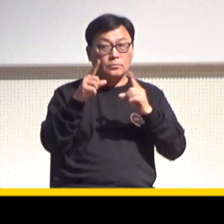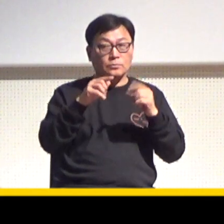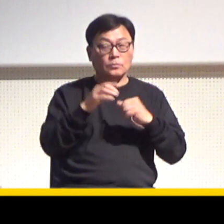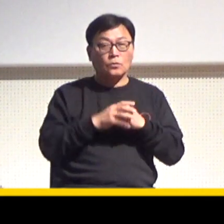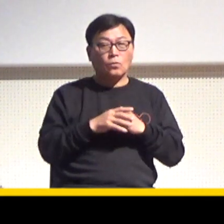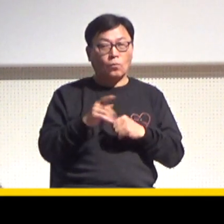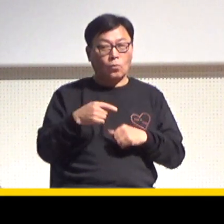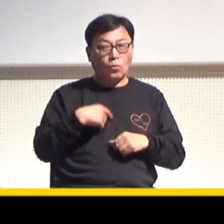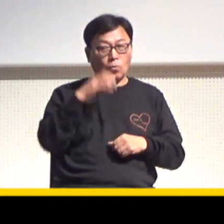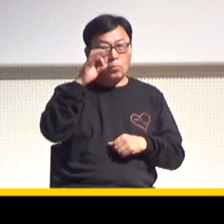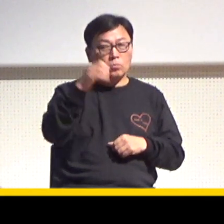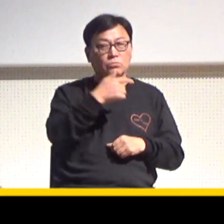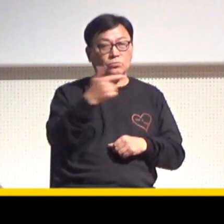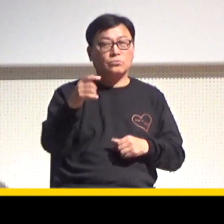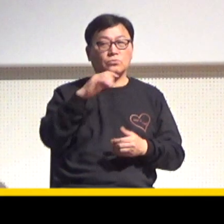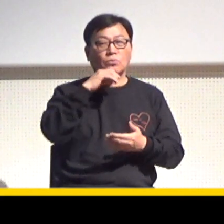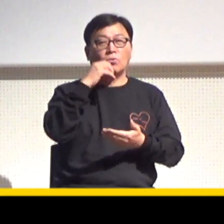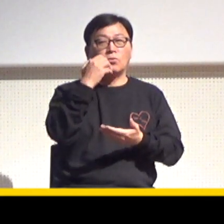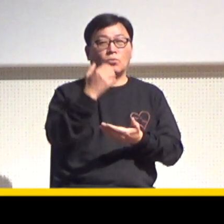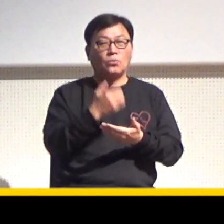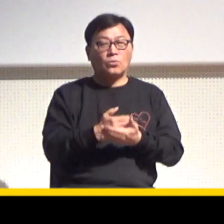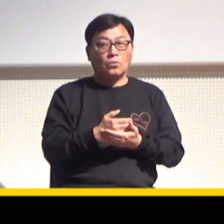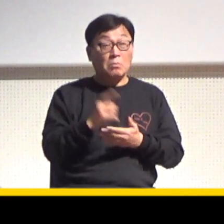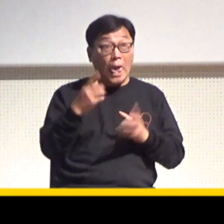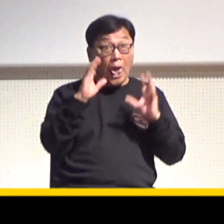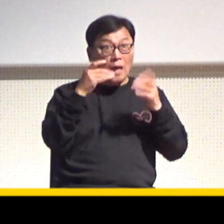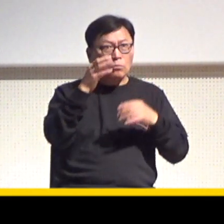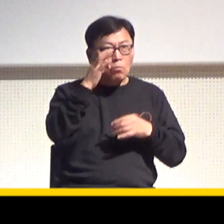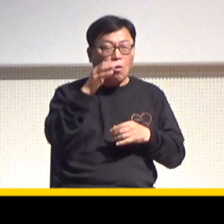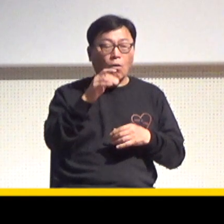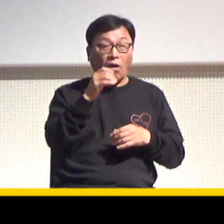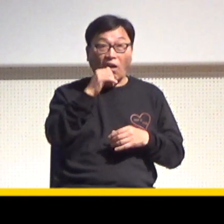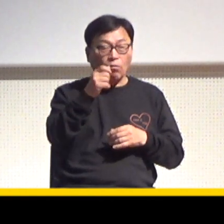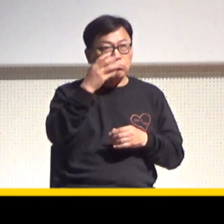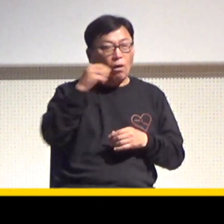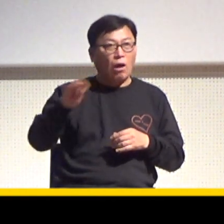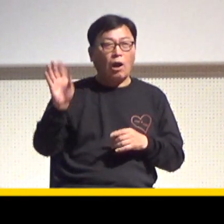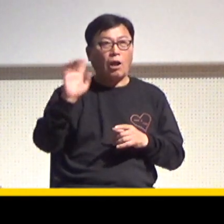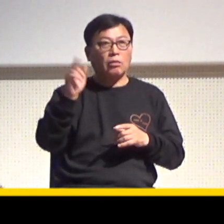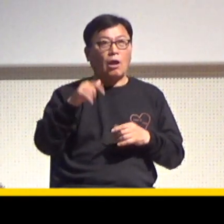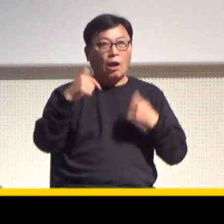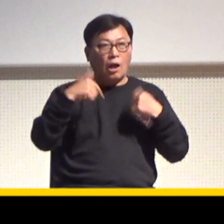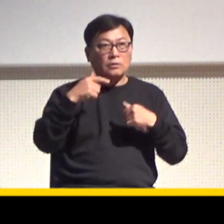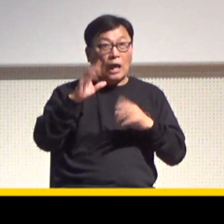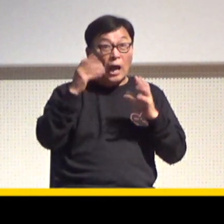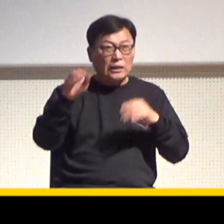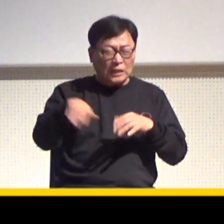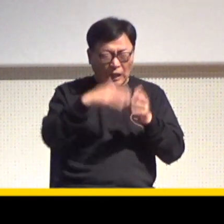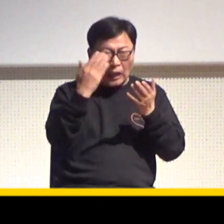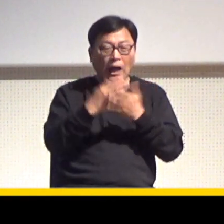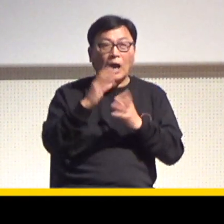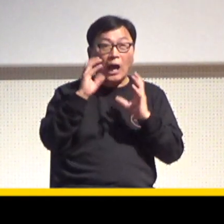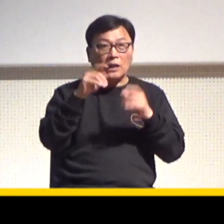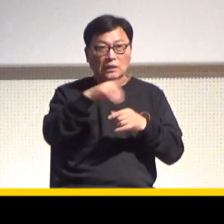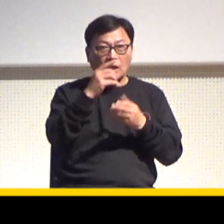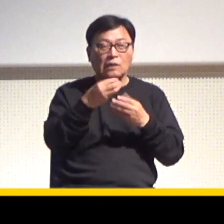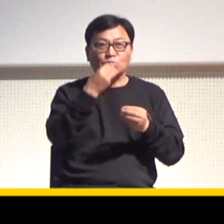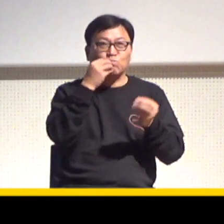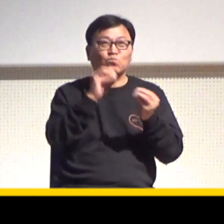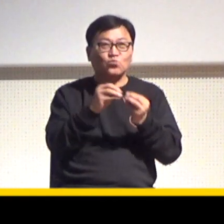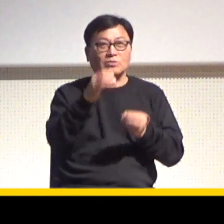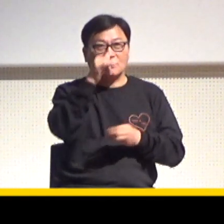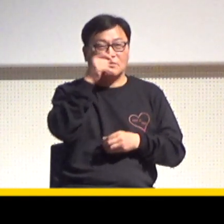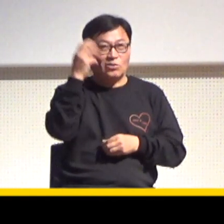크게 감동이었던 아기는 절대 그냥 지나치지 않으세요. 네. 그래서 다음에 갈 때는 네네. 애 아무나 뵙고 이렇게